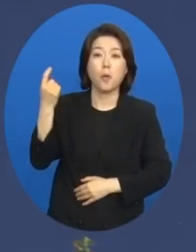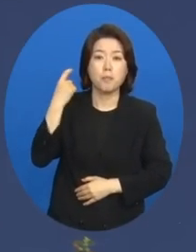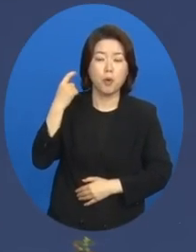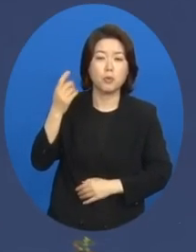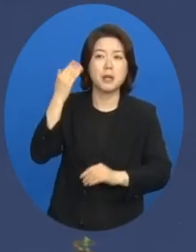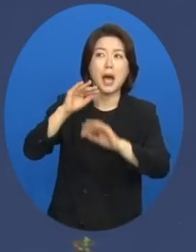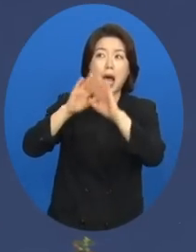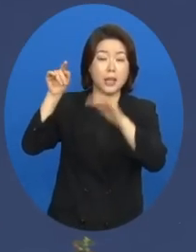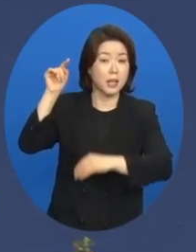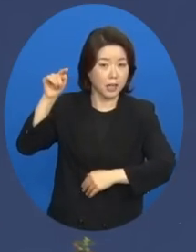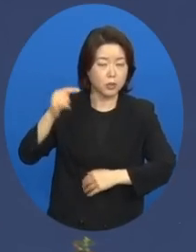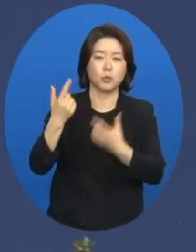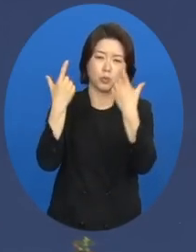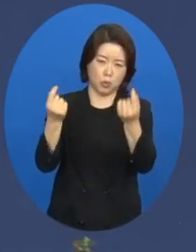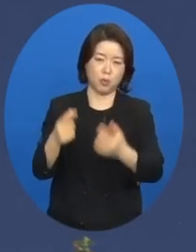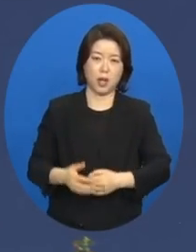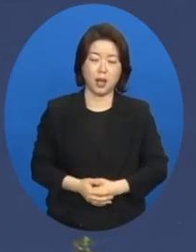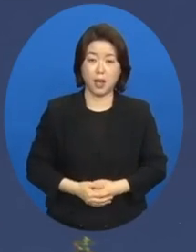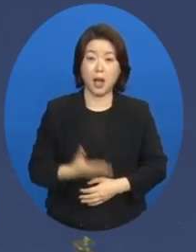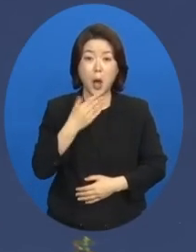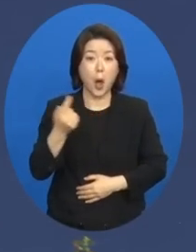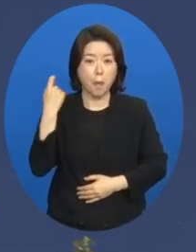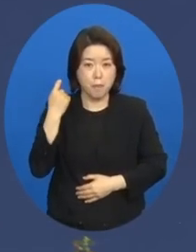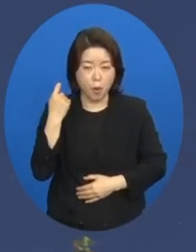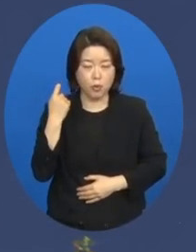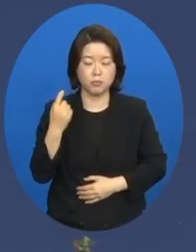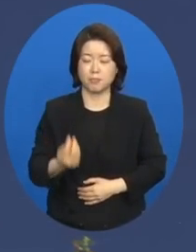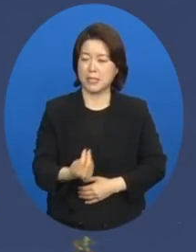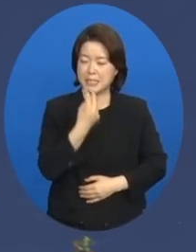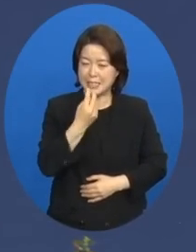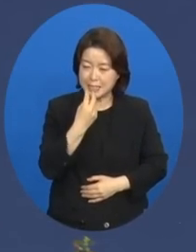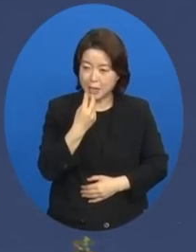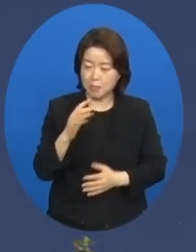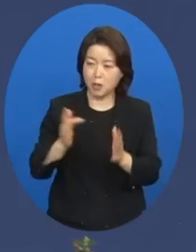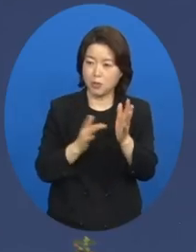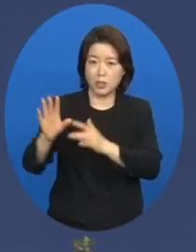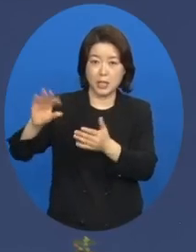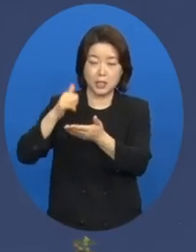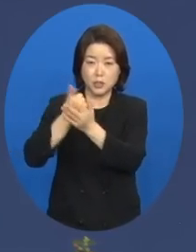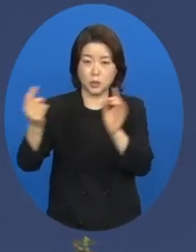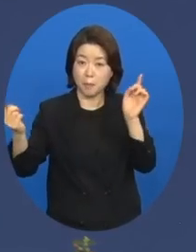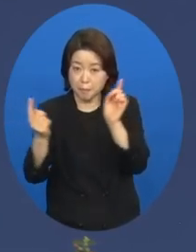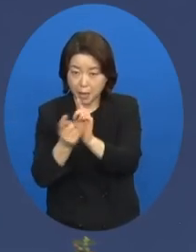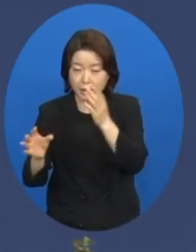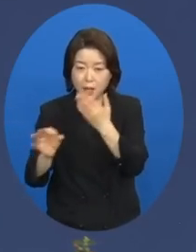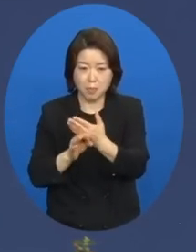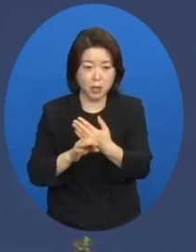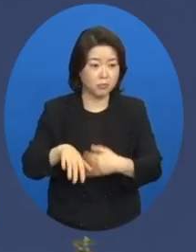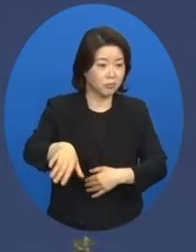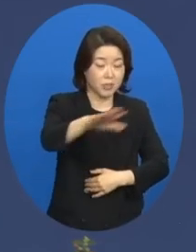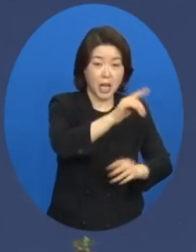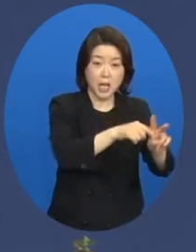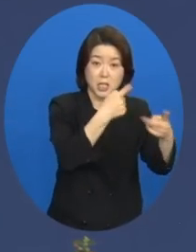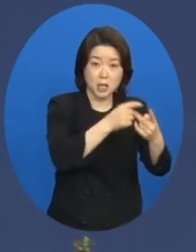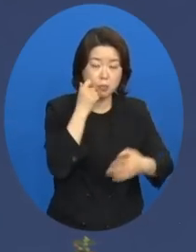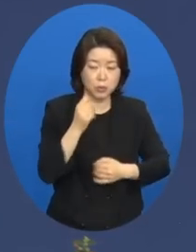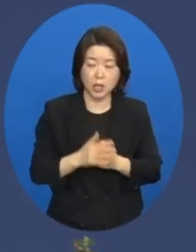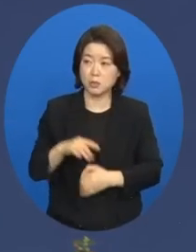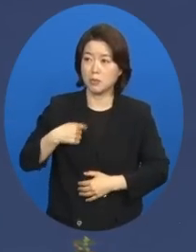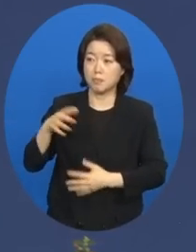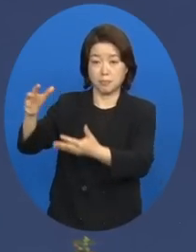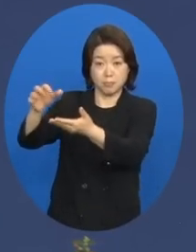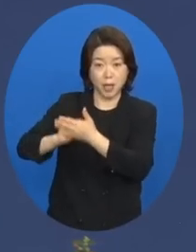하늘나라는 그와 같다. 복음의 이 생명을 통해서 예수 그리스도를 생명으로 만나면 누구도 이해를 못하지만 받은 사람은